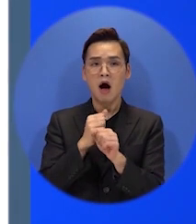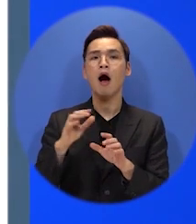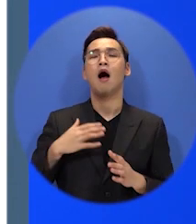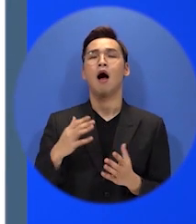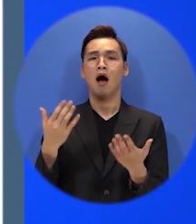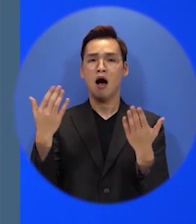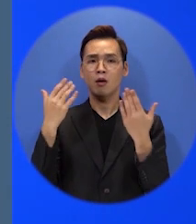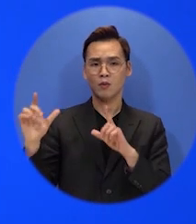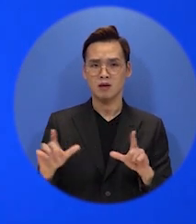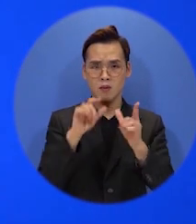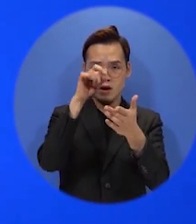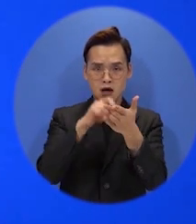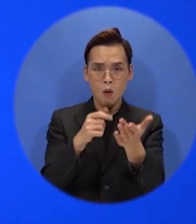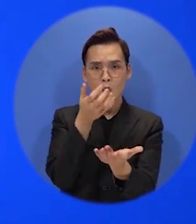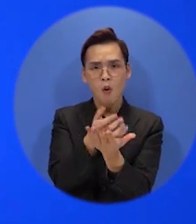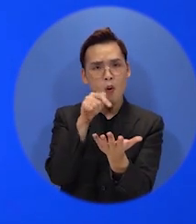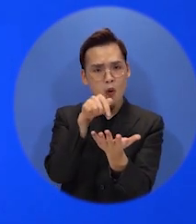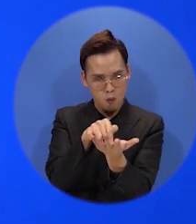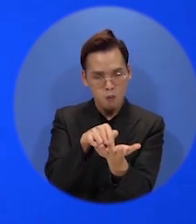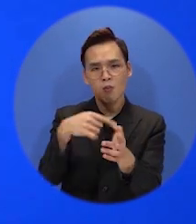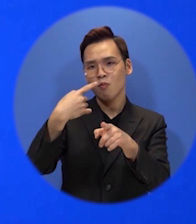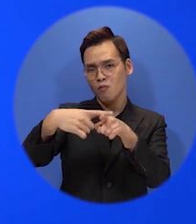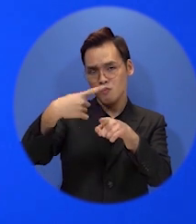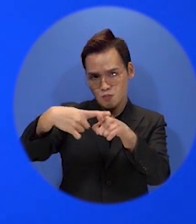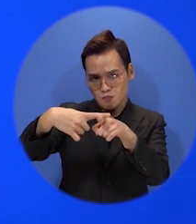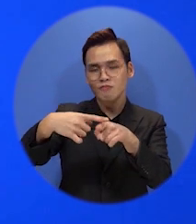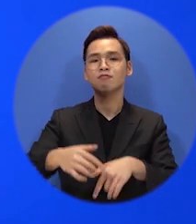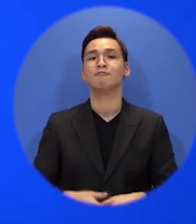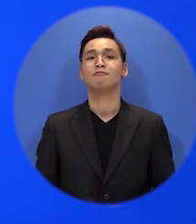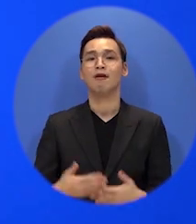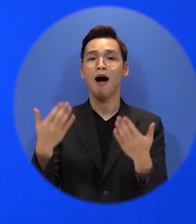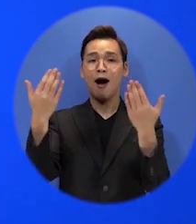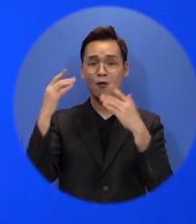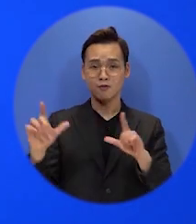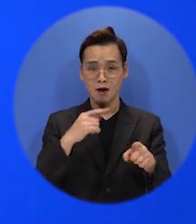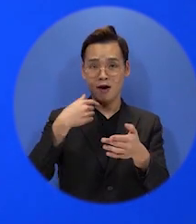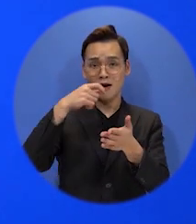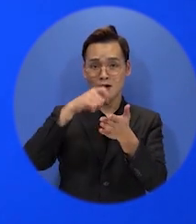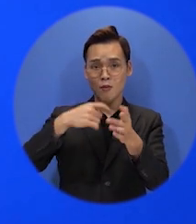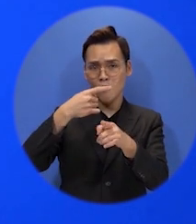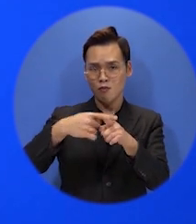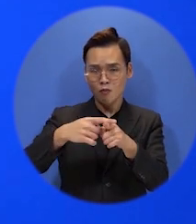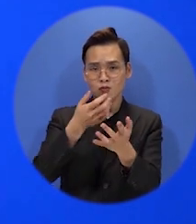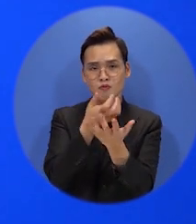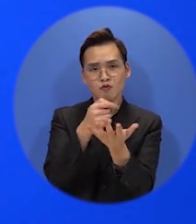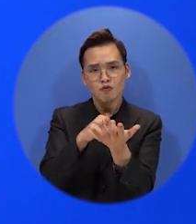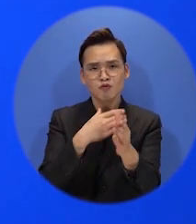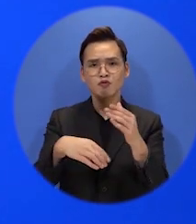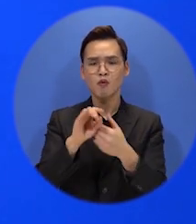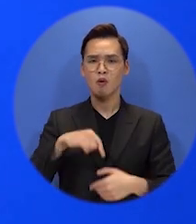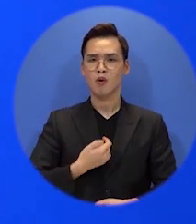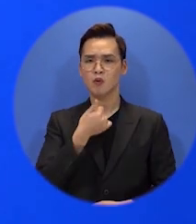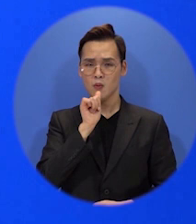학교생활 기록부를 바탕으로 정상평가를 하는 것이 기본인 전형입니다. 그래서 학교생활 기록부가 필수 서류고요. 추가 서류로